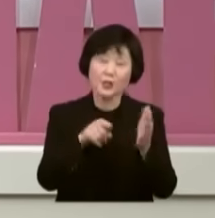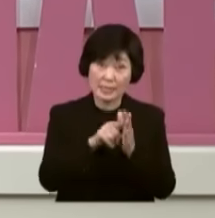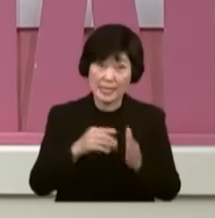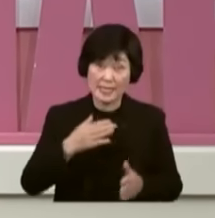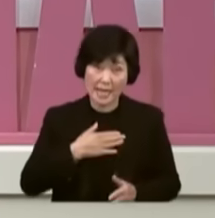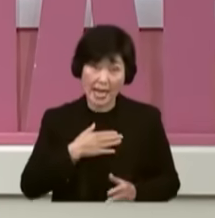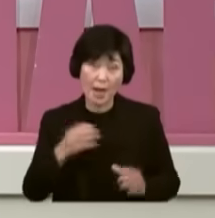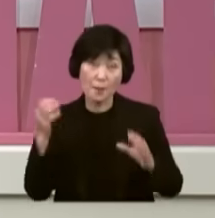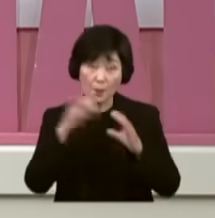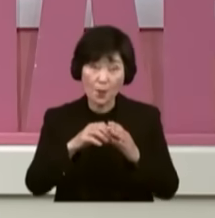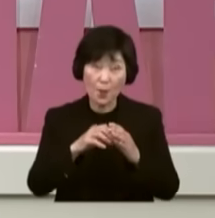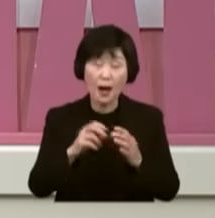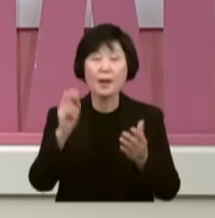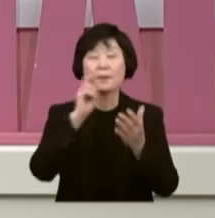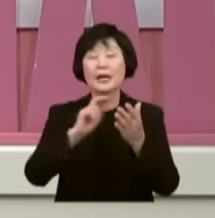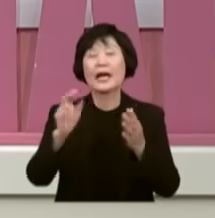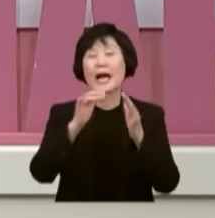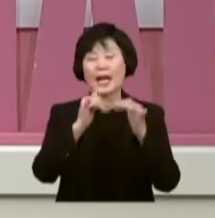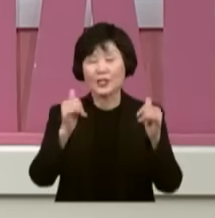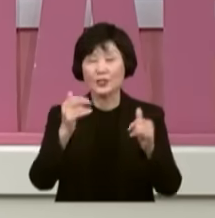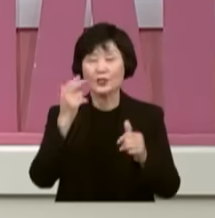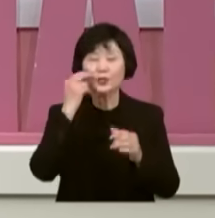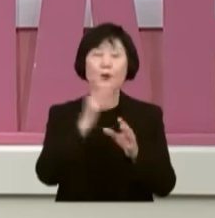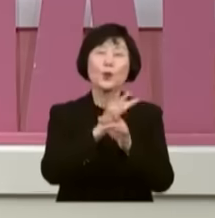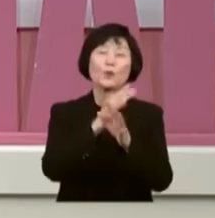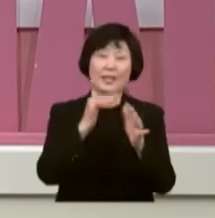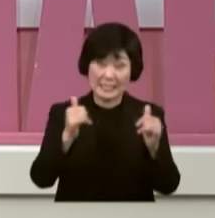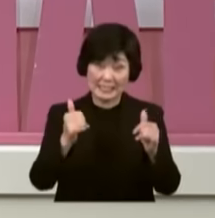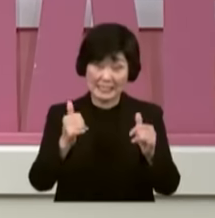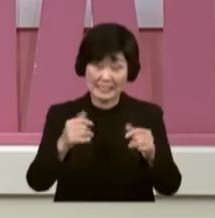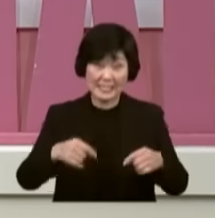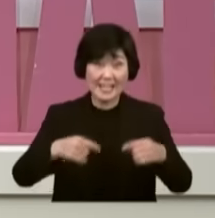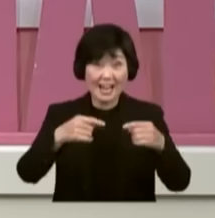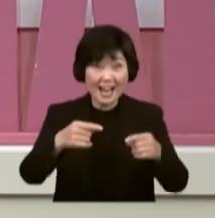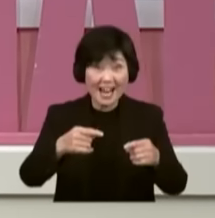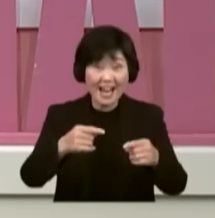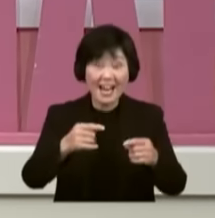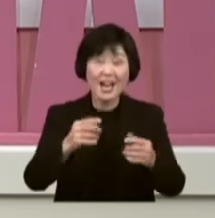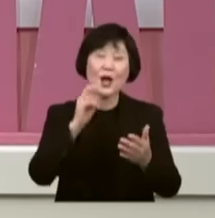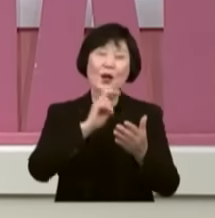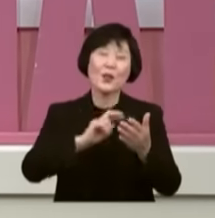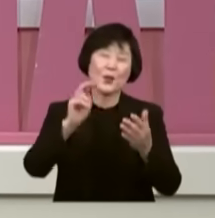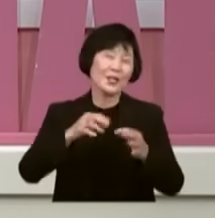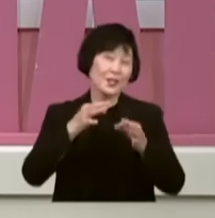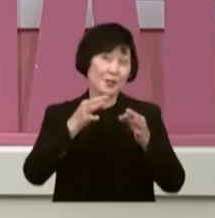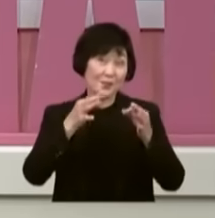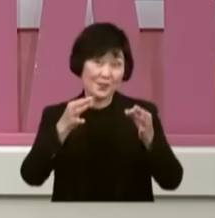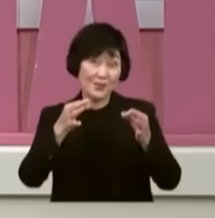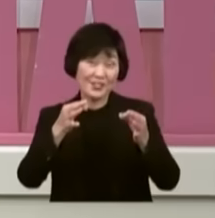가서 그분들을 이렇게 노래를 들려주고 보고 싶어하는 얼굴도 보여주면 너무 즐겁겠다 생각해서